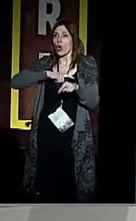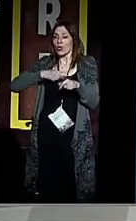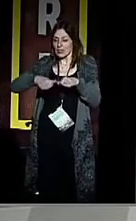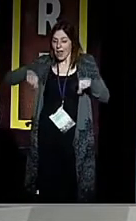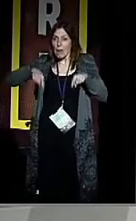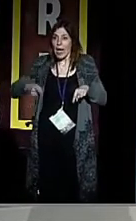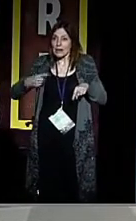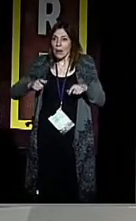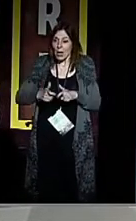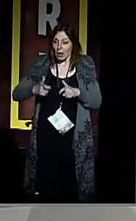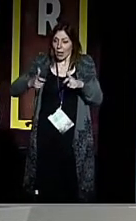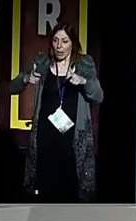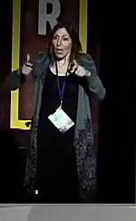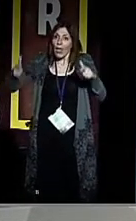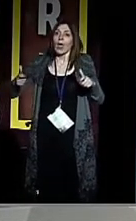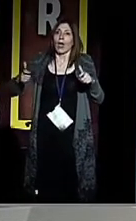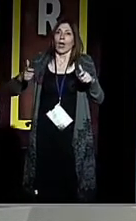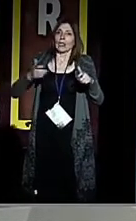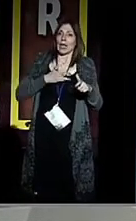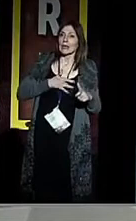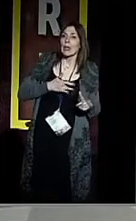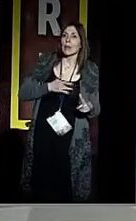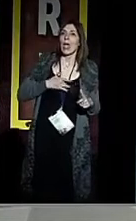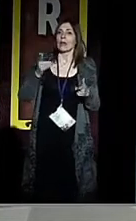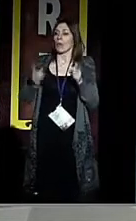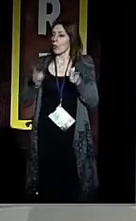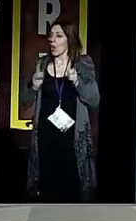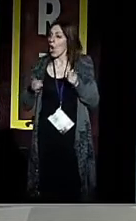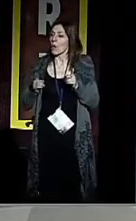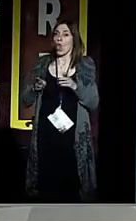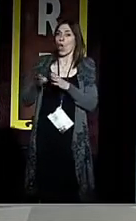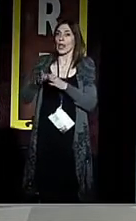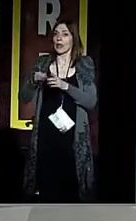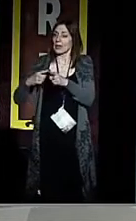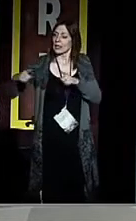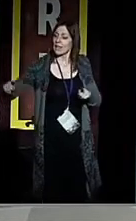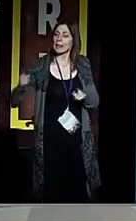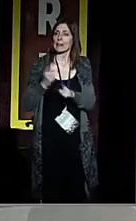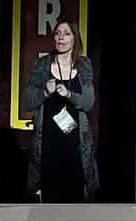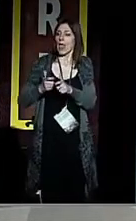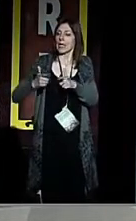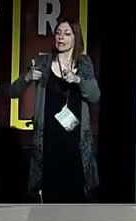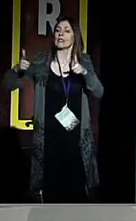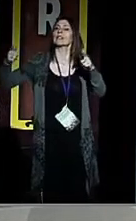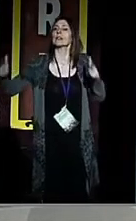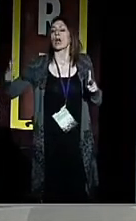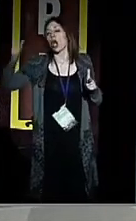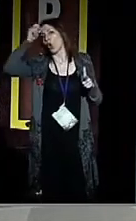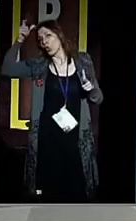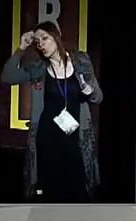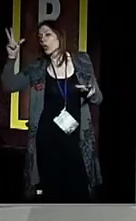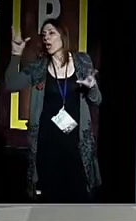ricrescere invece sentimenti, popoli, orientamenti diversi, è sicuramente quello di espandere conoscenza,